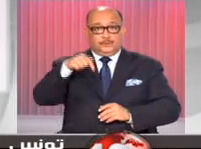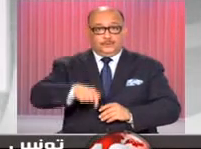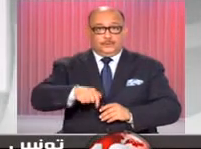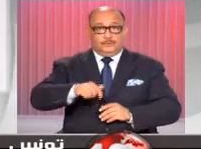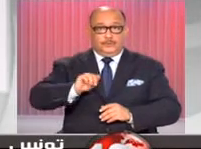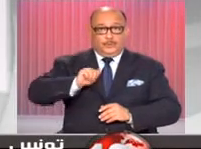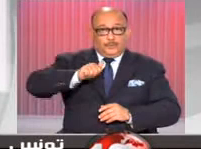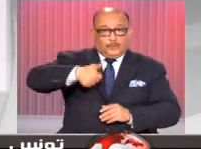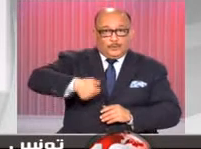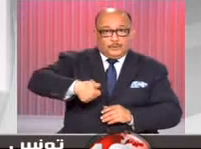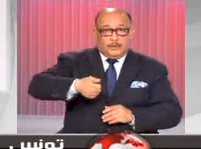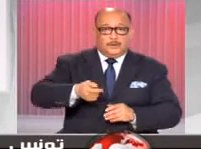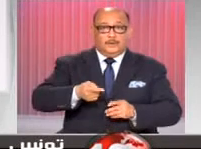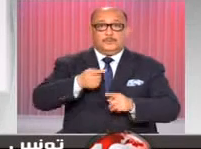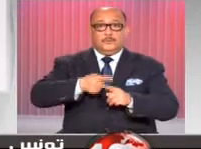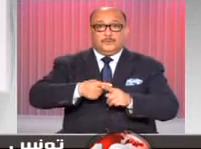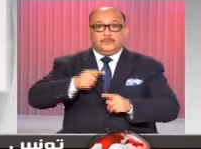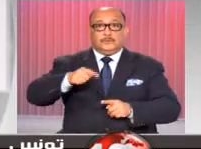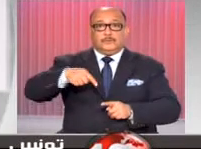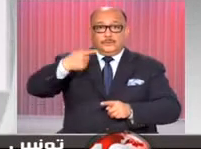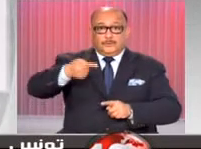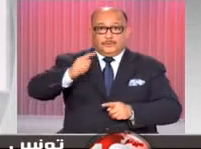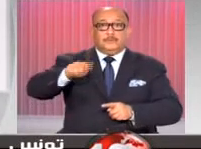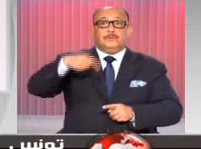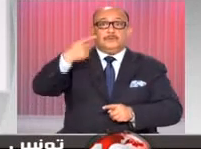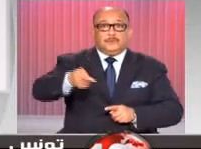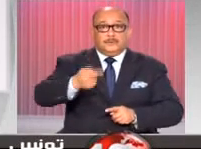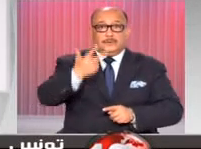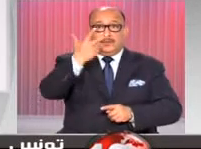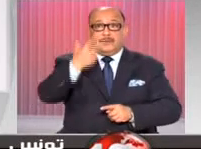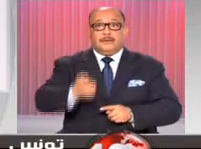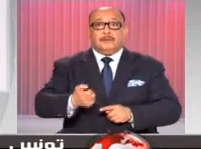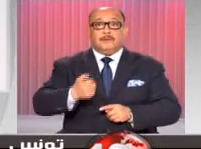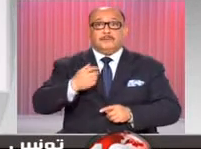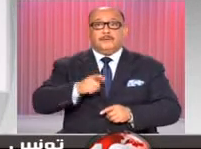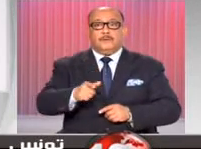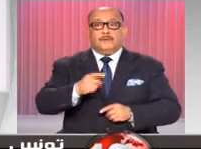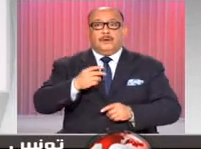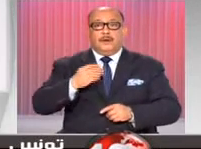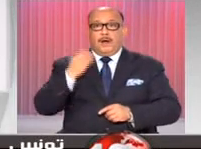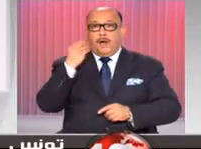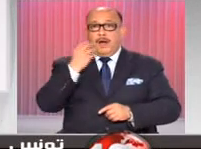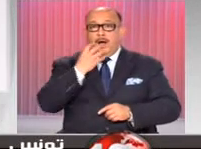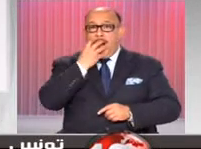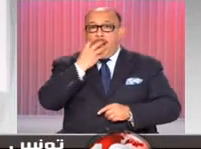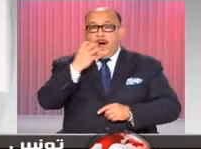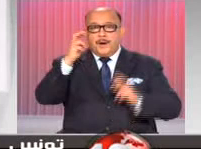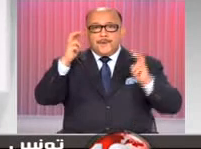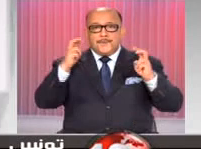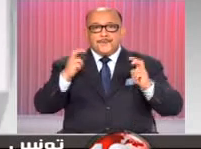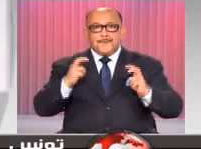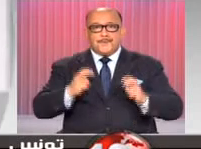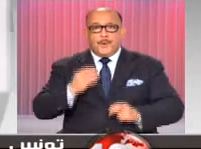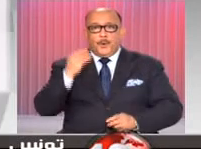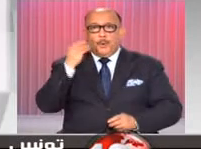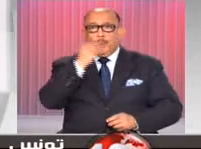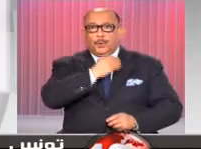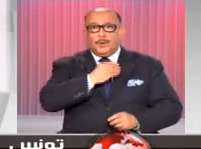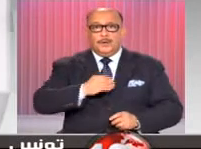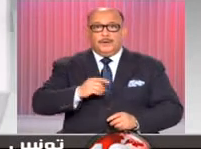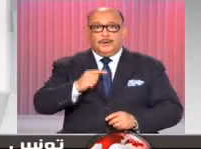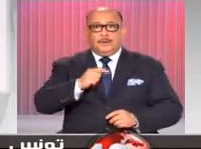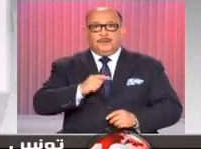هذا اليوم ويومي غد وبعد غد سيكون باردا على كامل البلاد، وأن الحرارة الصغرى تتراوح